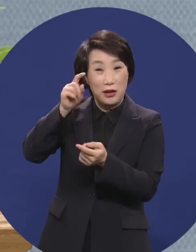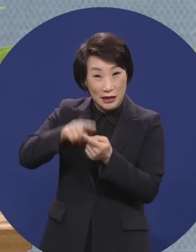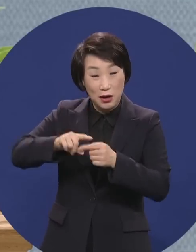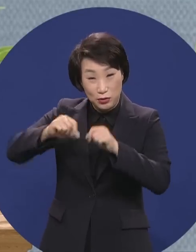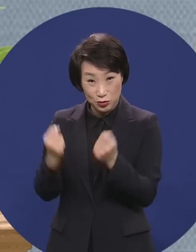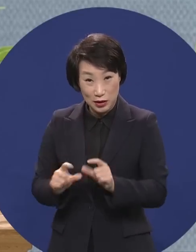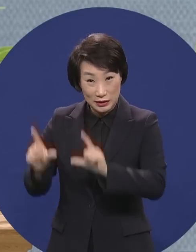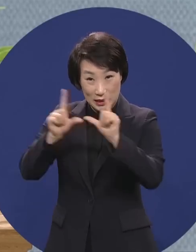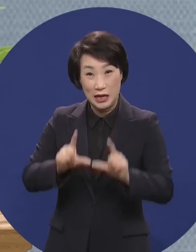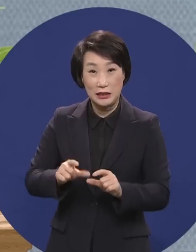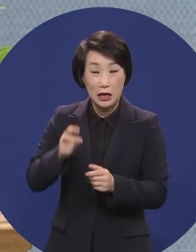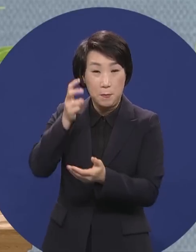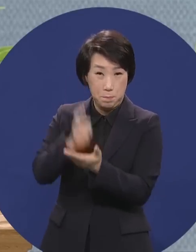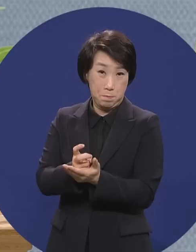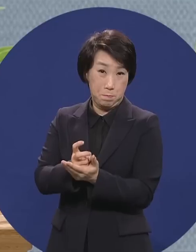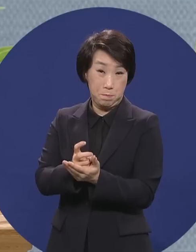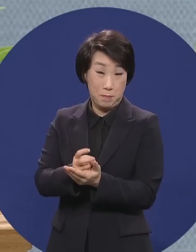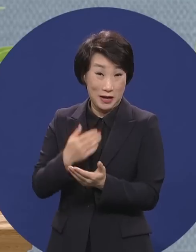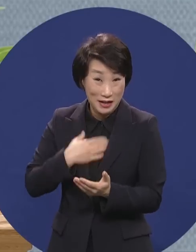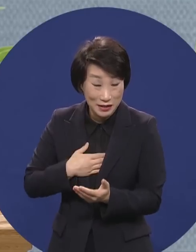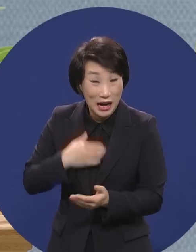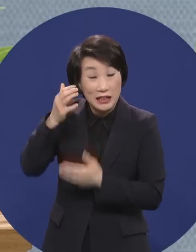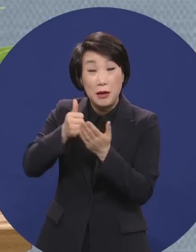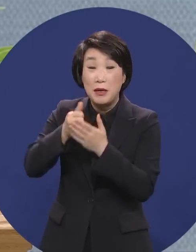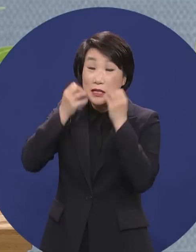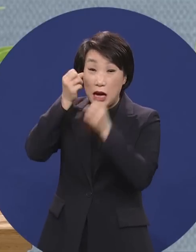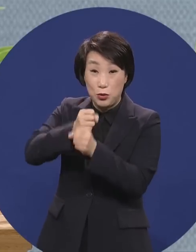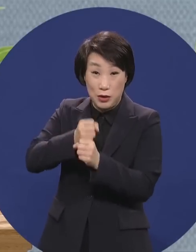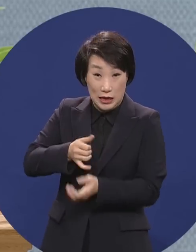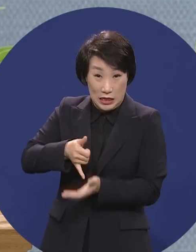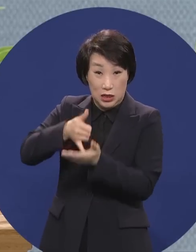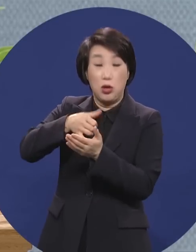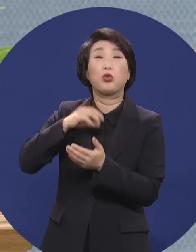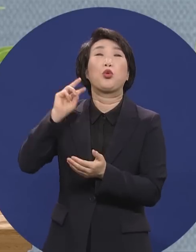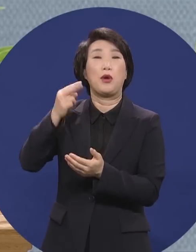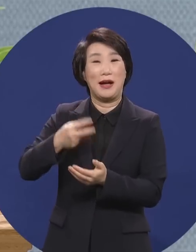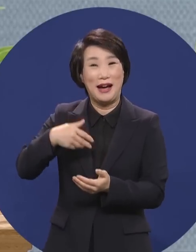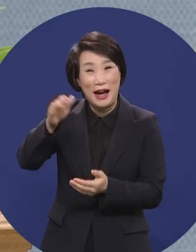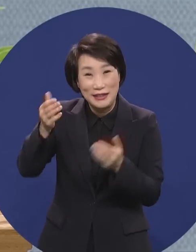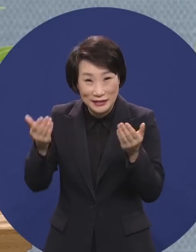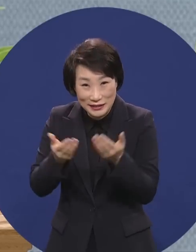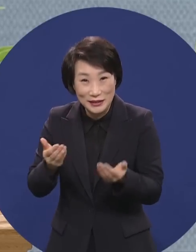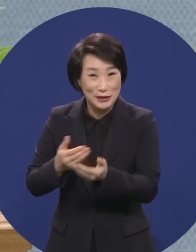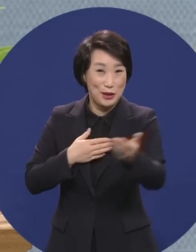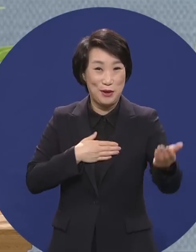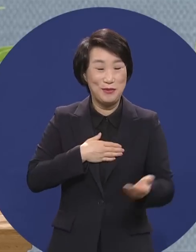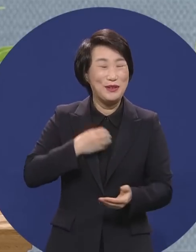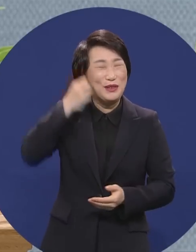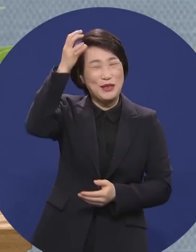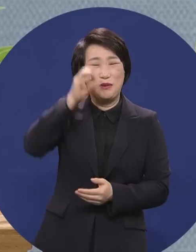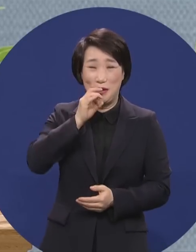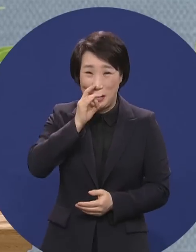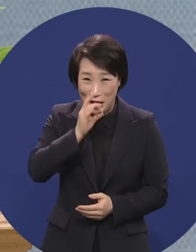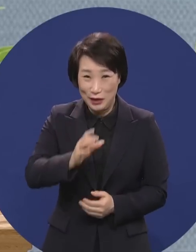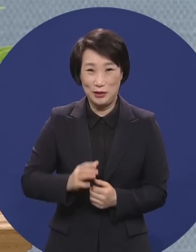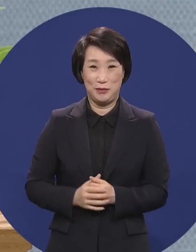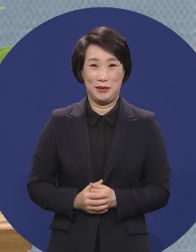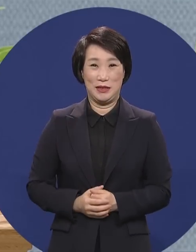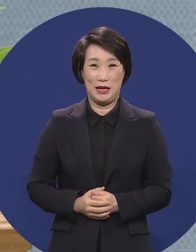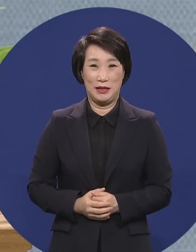가장 원칙적인 하나님의 창조하신 인격으로 돌아가는 것이라는 것을 절대 잊어서는 안